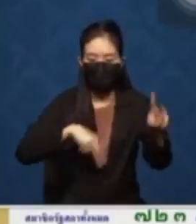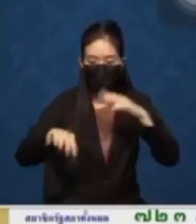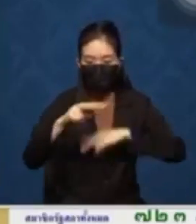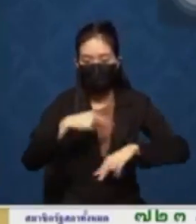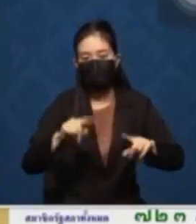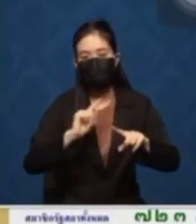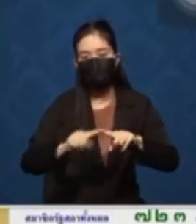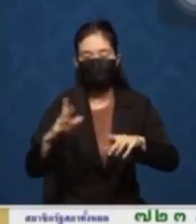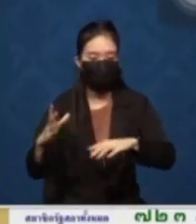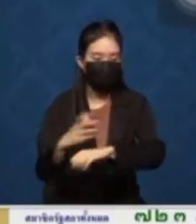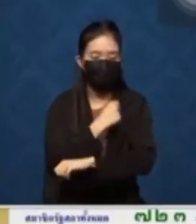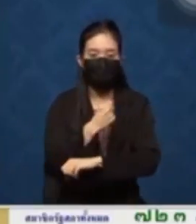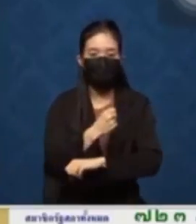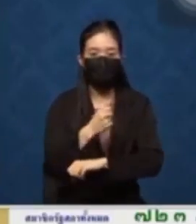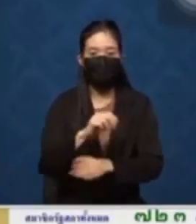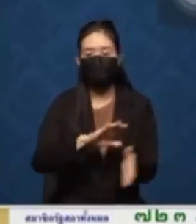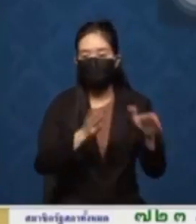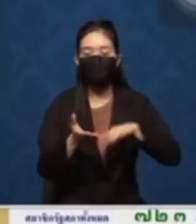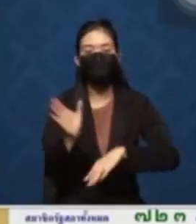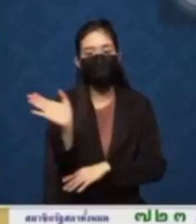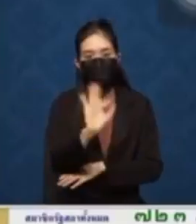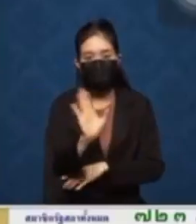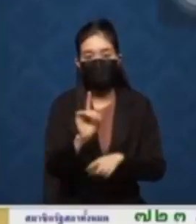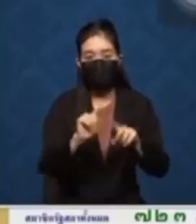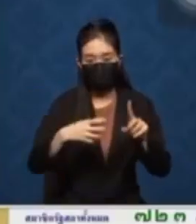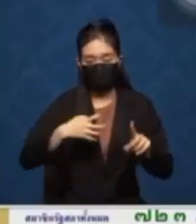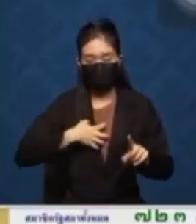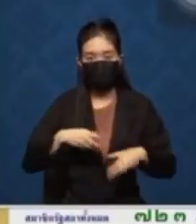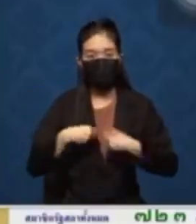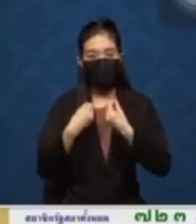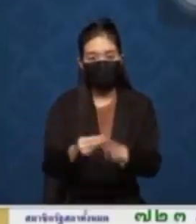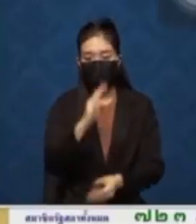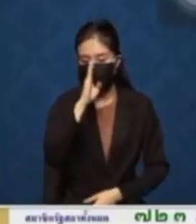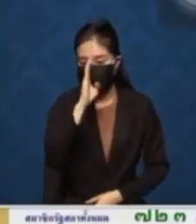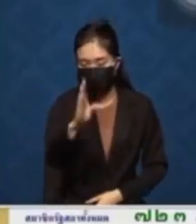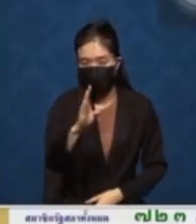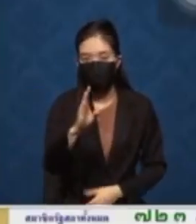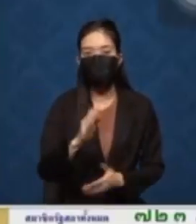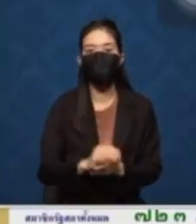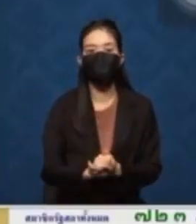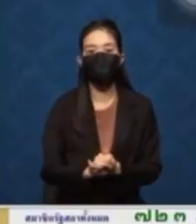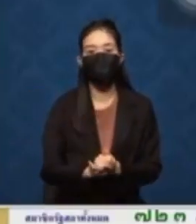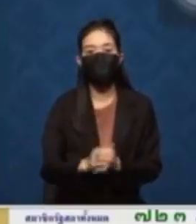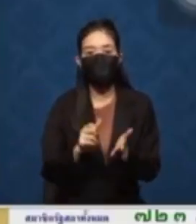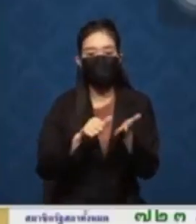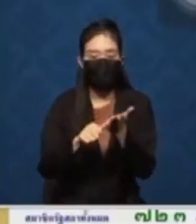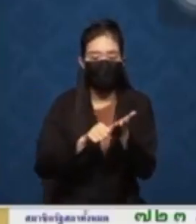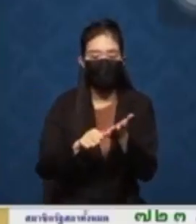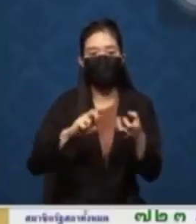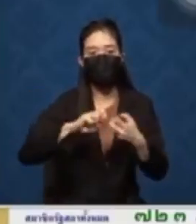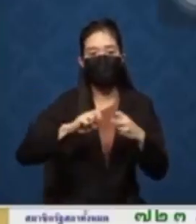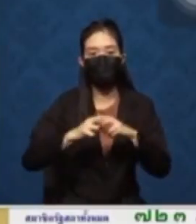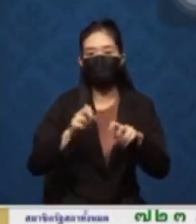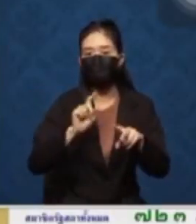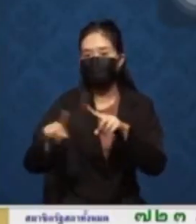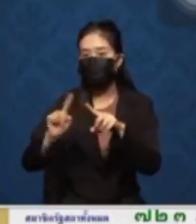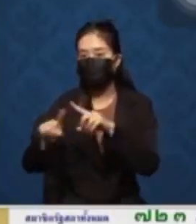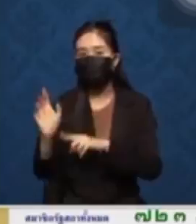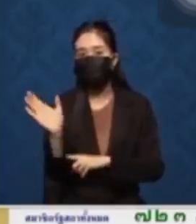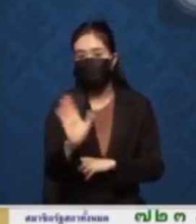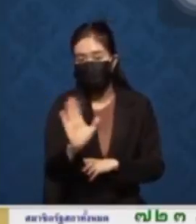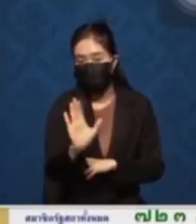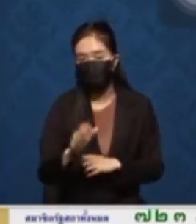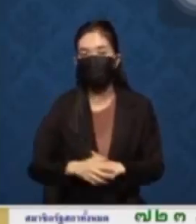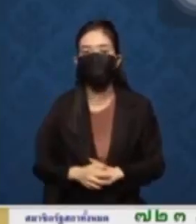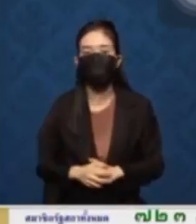การพยายามคืนศักดิ์ศรีให้กับสถาบันเหล่านั้นการปรับสู่ระบบสภาเดียวไม่ได้จะทำลายกลไกตรวจสอบทวงดุลของการปรับสู่ระบ